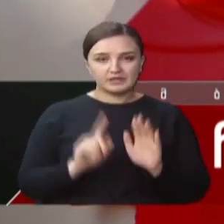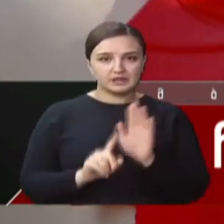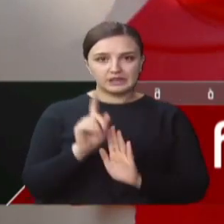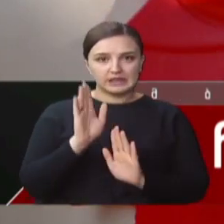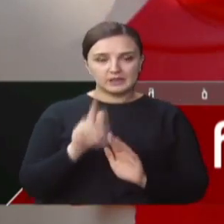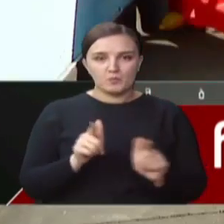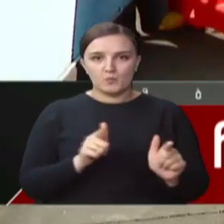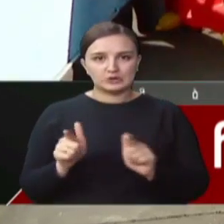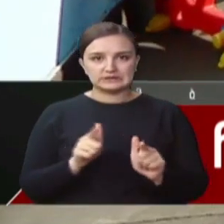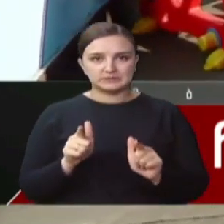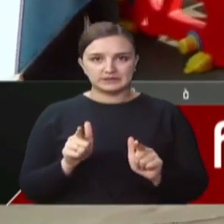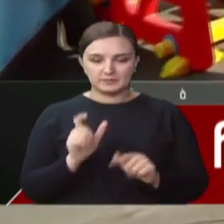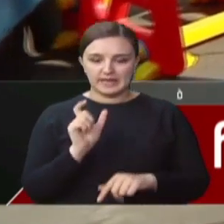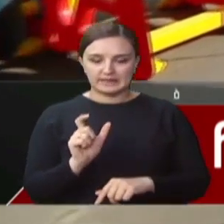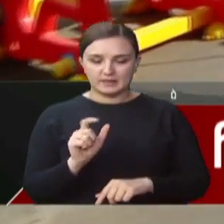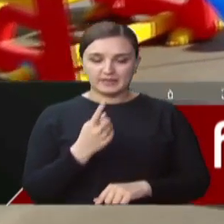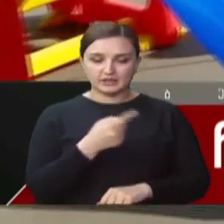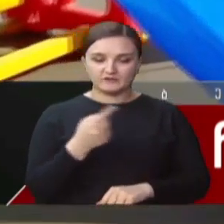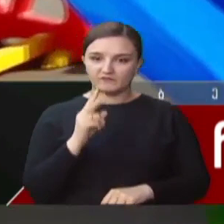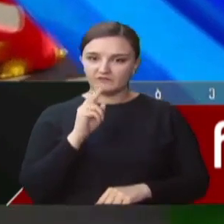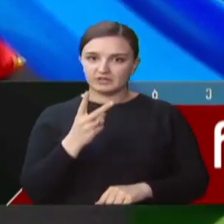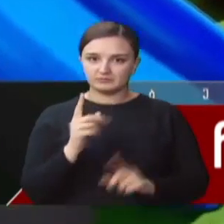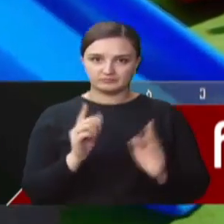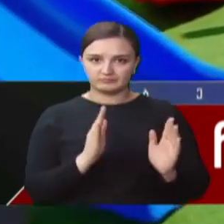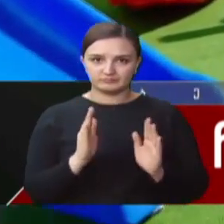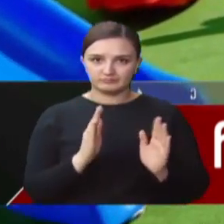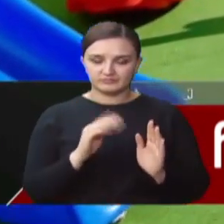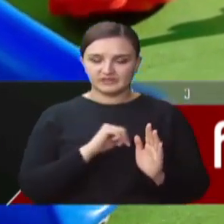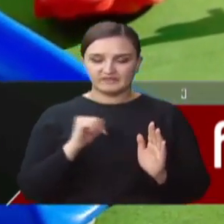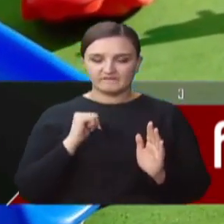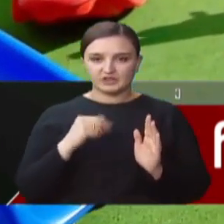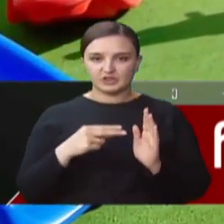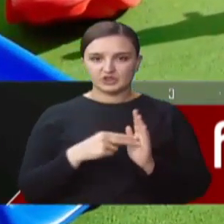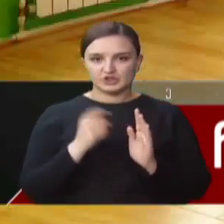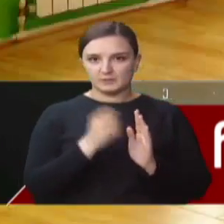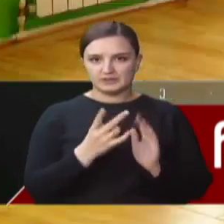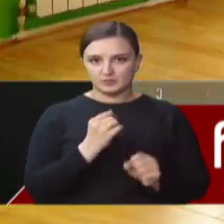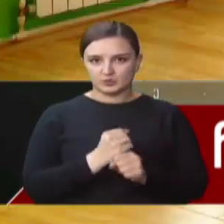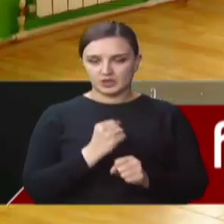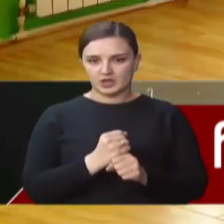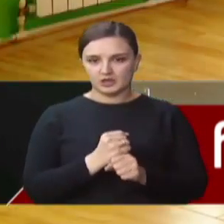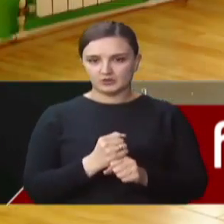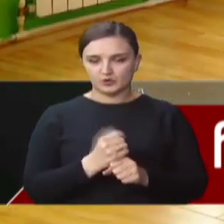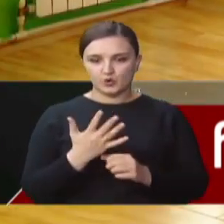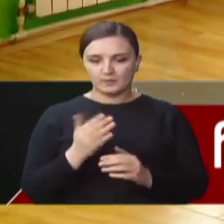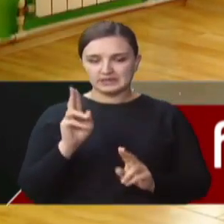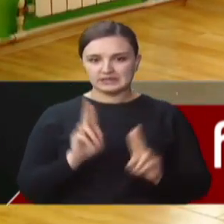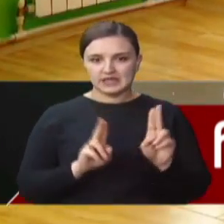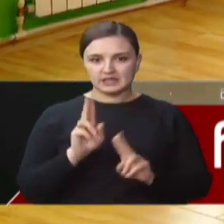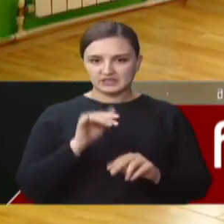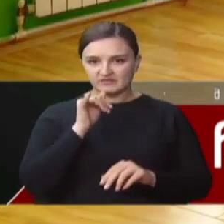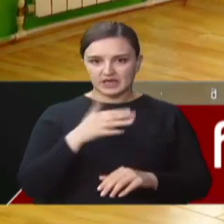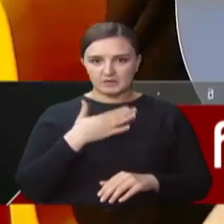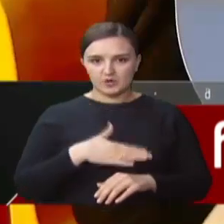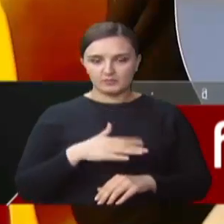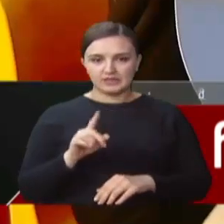ექნებათ მოსამზადებელი ეტაპი, 1-დან 2 წლამდე პერიოდი, რომელშიც თვით შეფასება უნდა გააკეთონ და გარკვიონ თუ რომელ standards vera